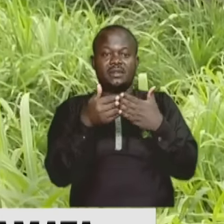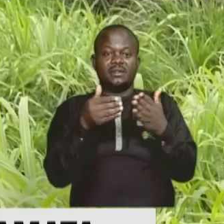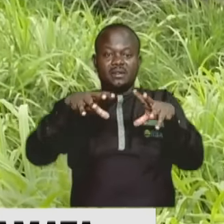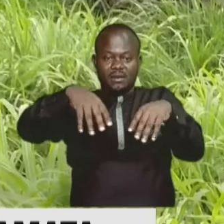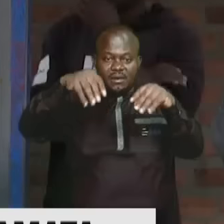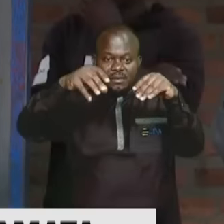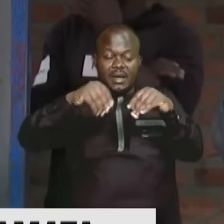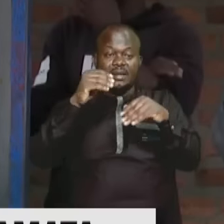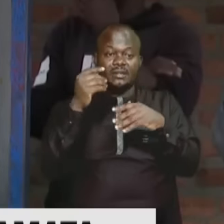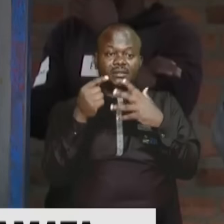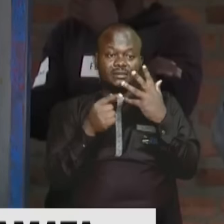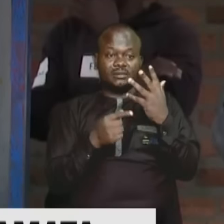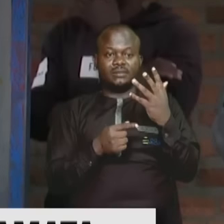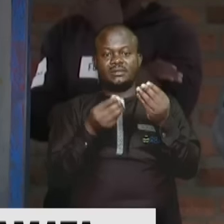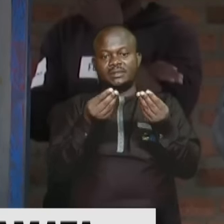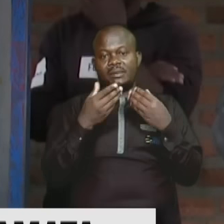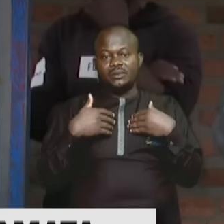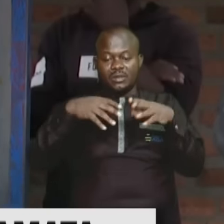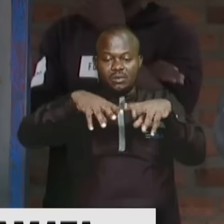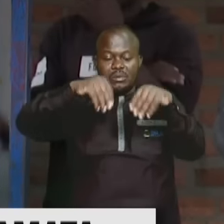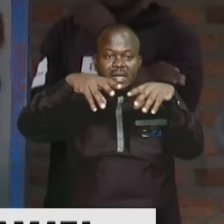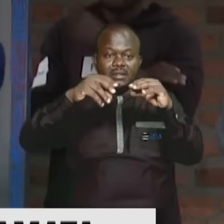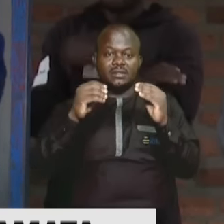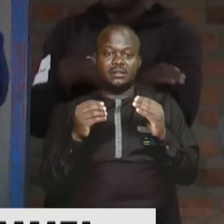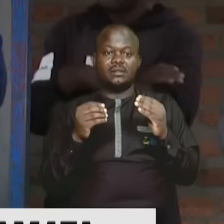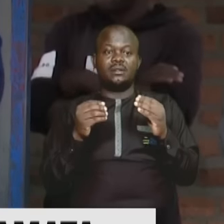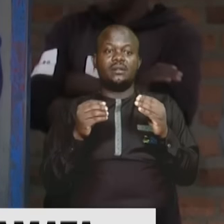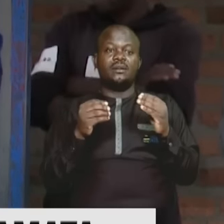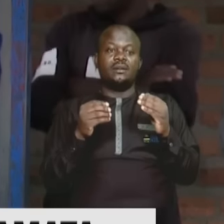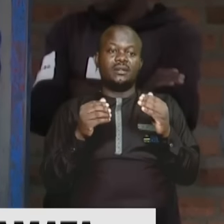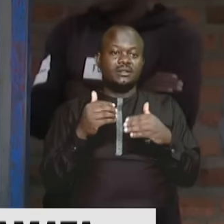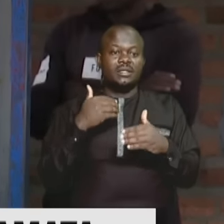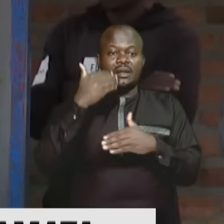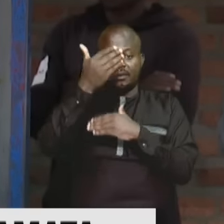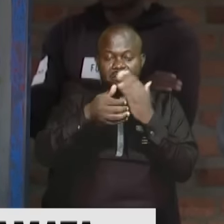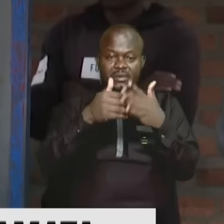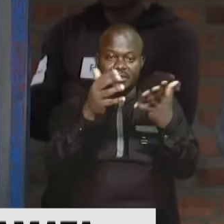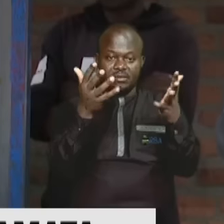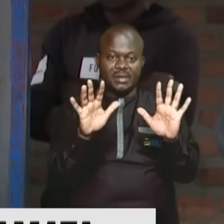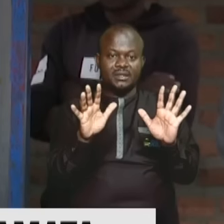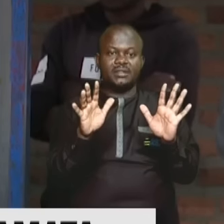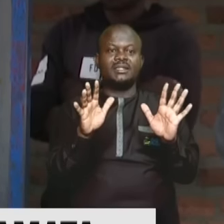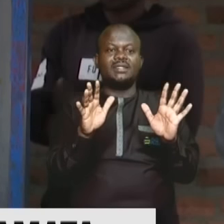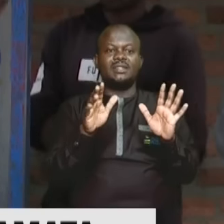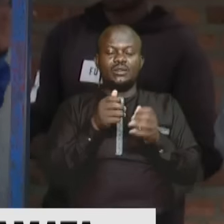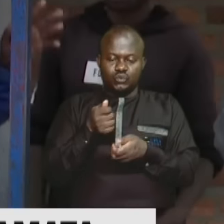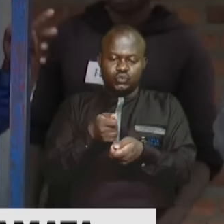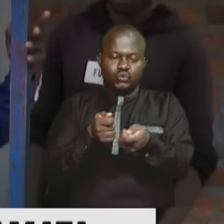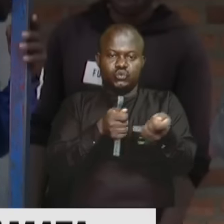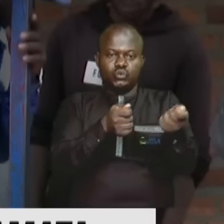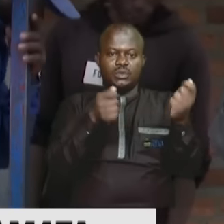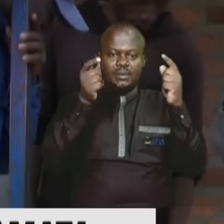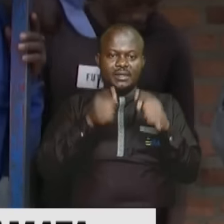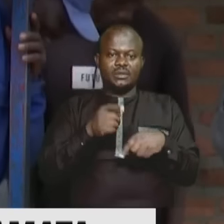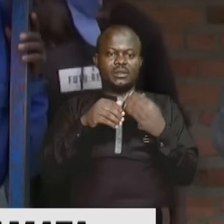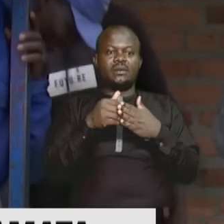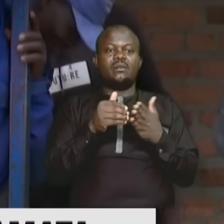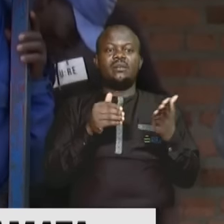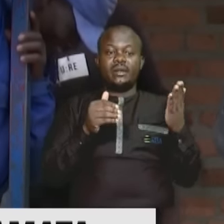nta bindi batuzaniye ubwatsi turatera. Tumaze gutera hari imiti batuzaniye nanone yo gupima